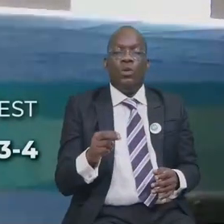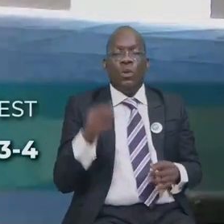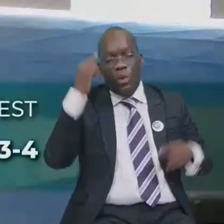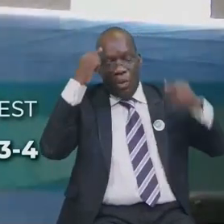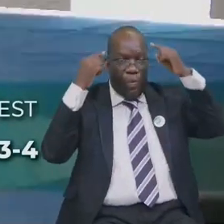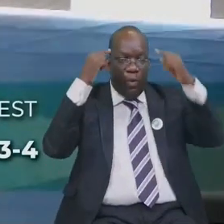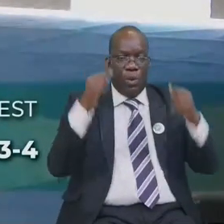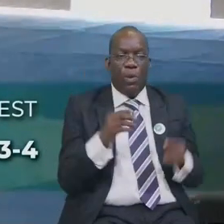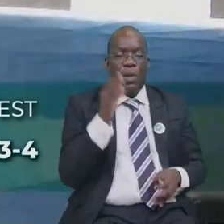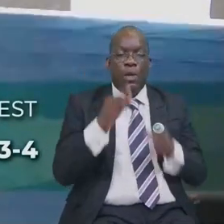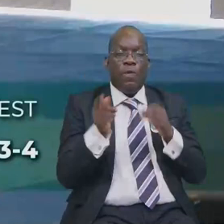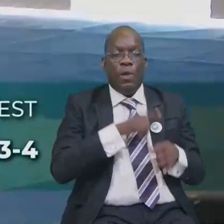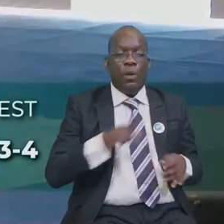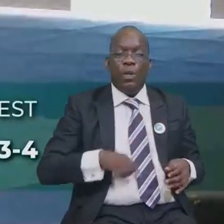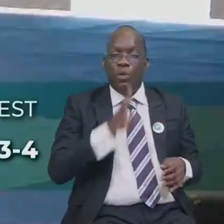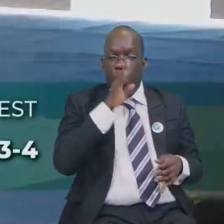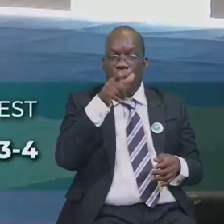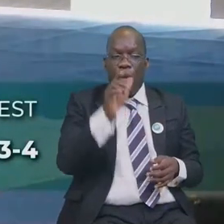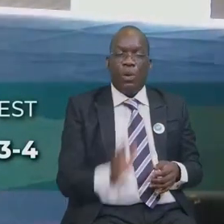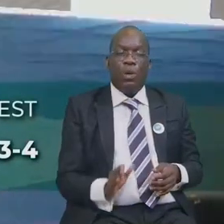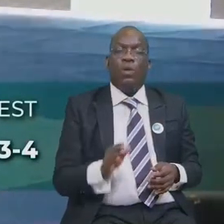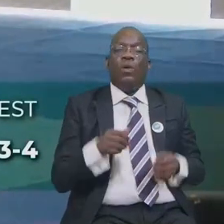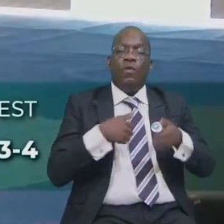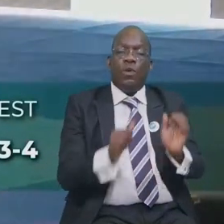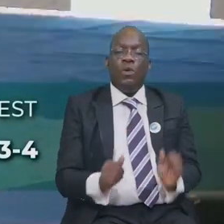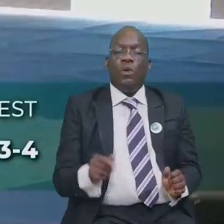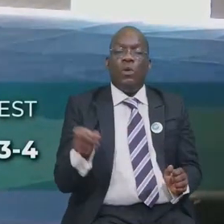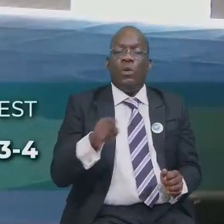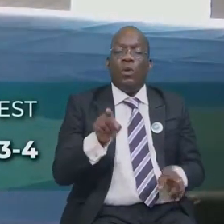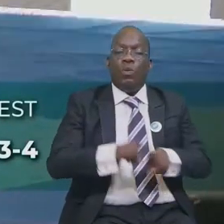suivez-le. Mais si c'est Baal, alors suivez-le.